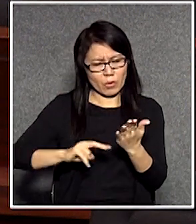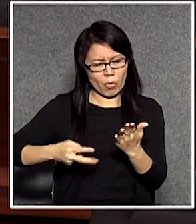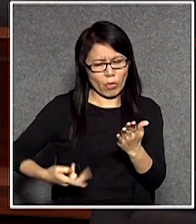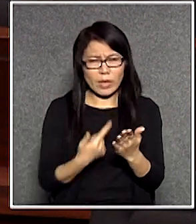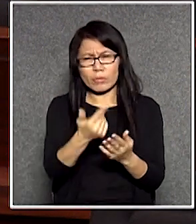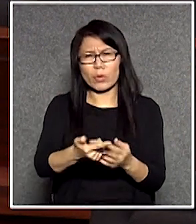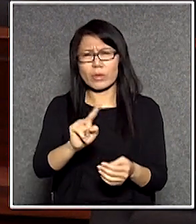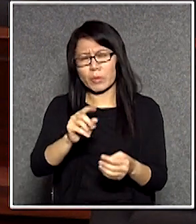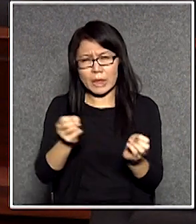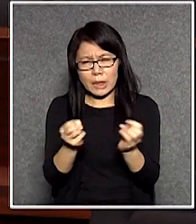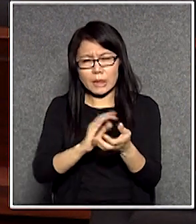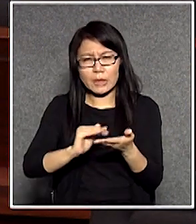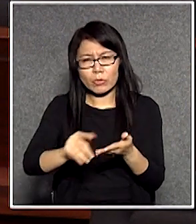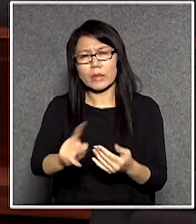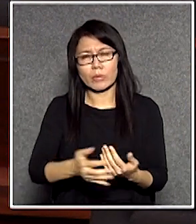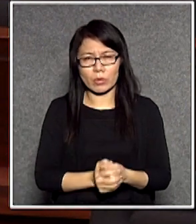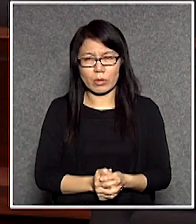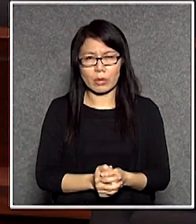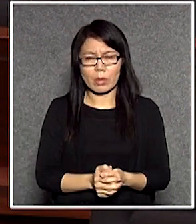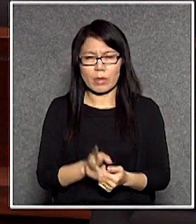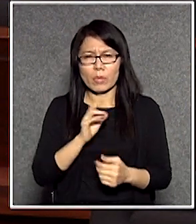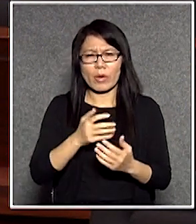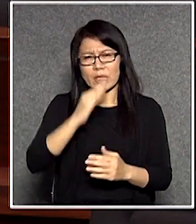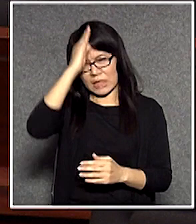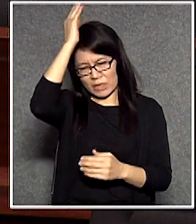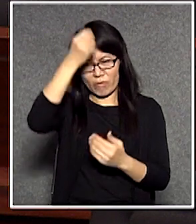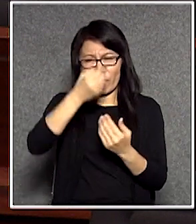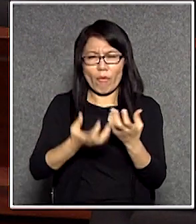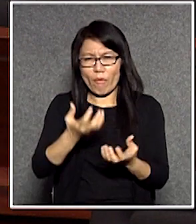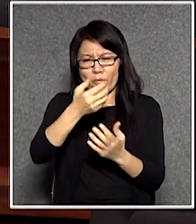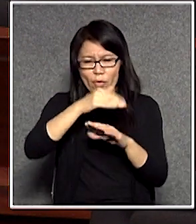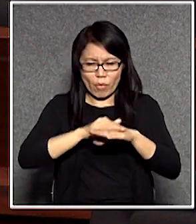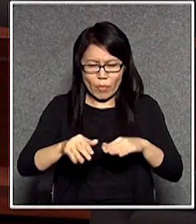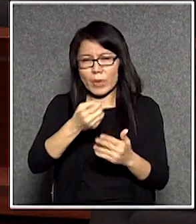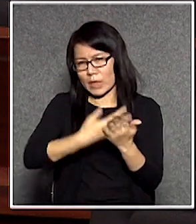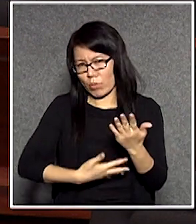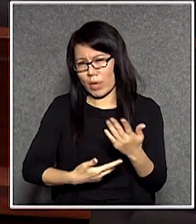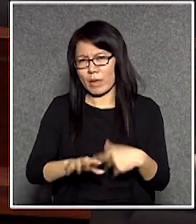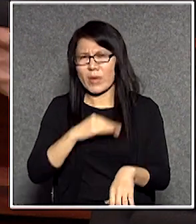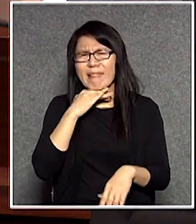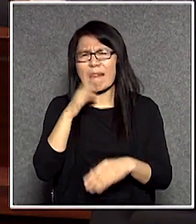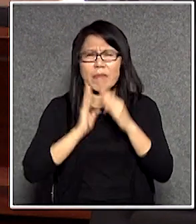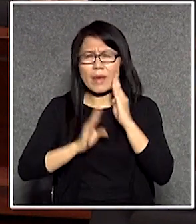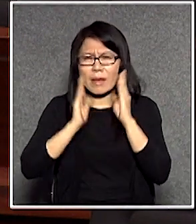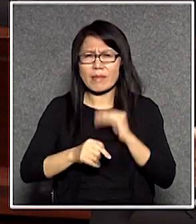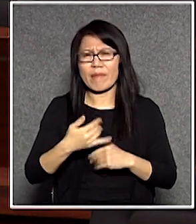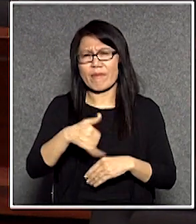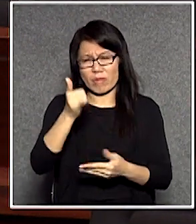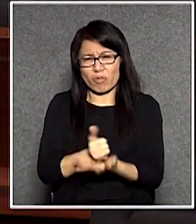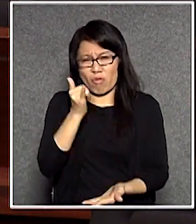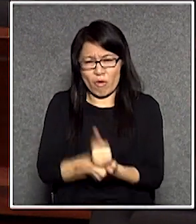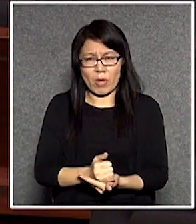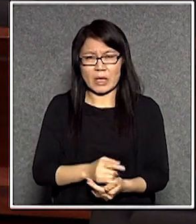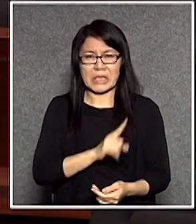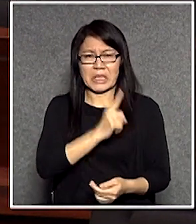可能討論得清楚呢？更加遑論消防修訂條例。所以不要再假仁假義，麻煩你回來坐在這裡，現在只有一個人坐